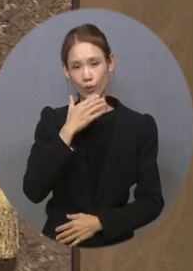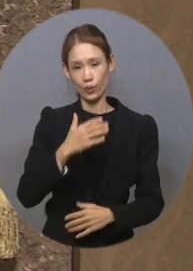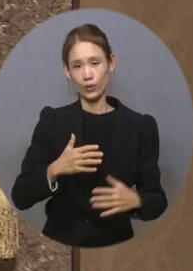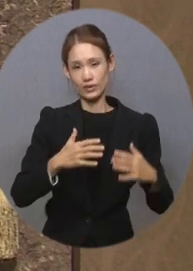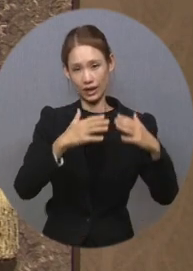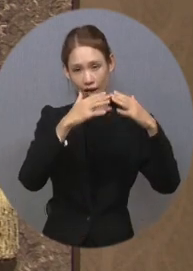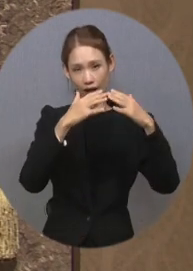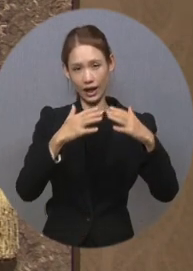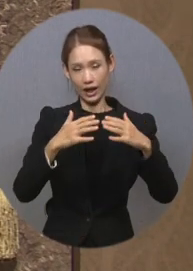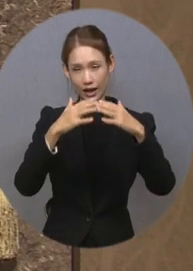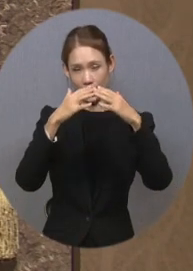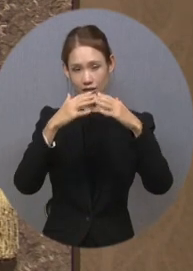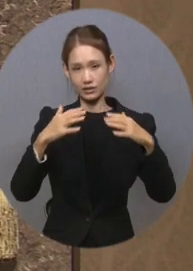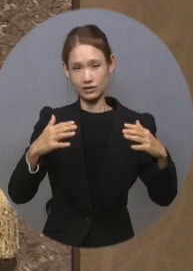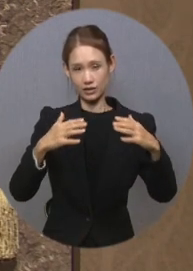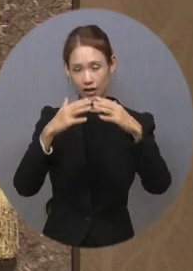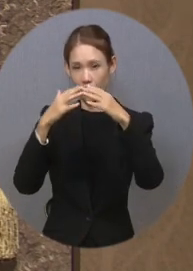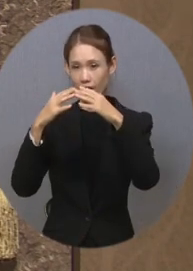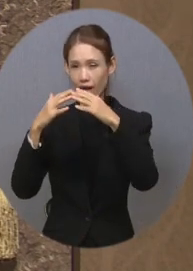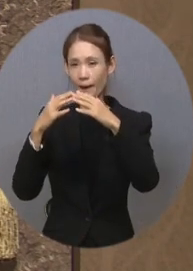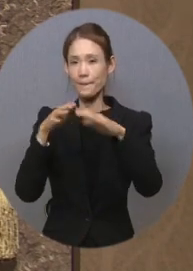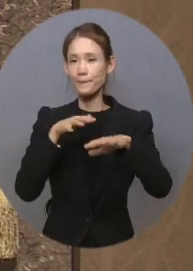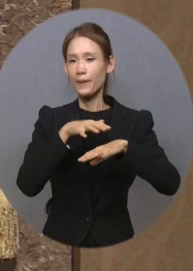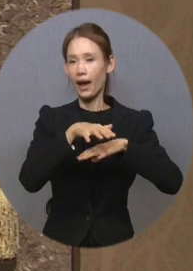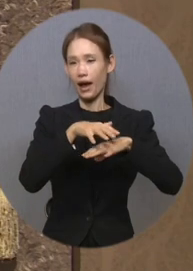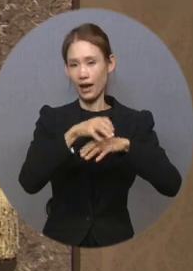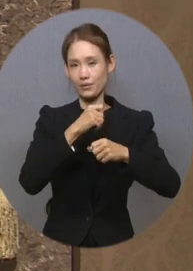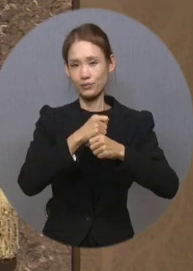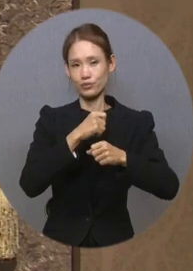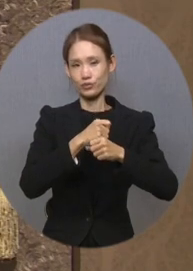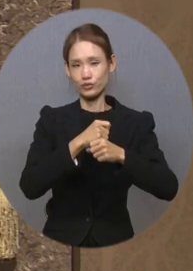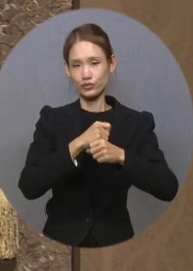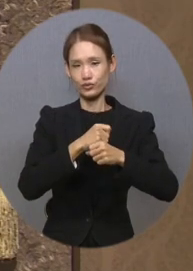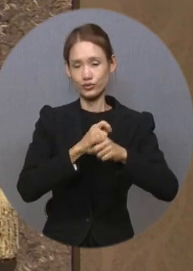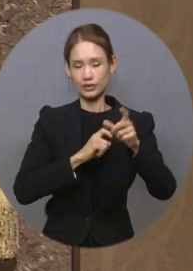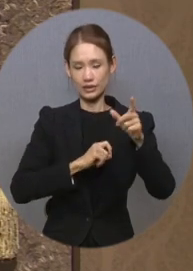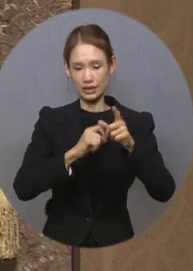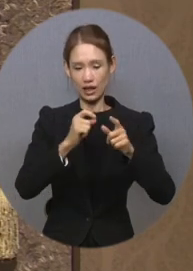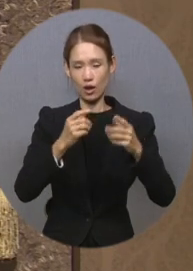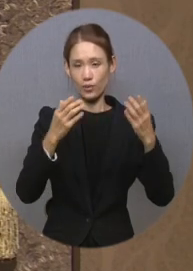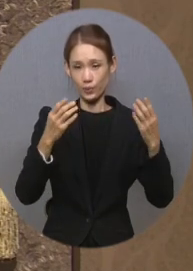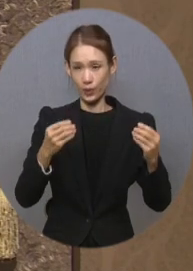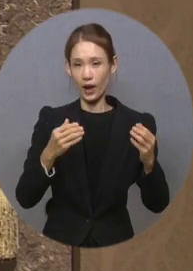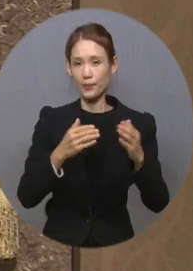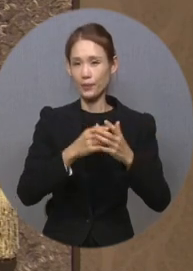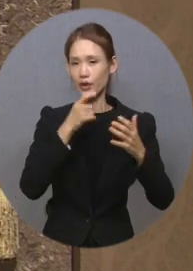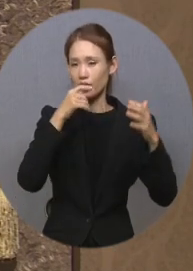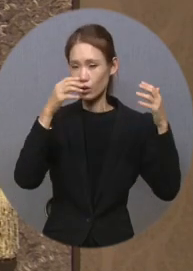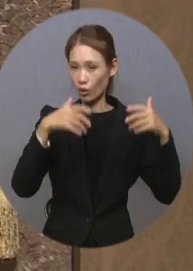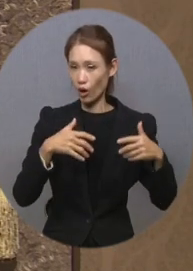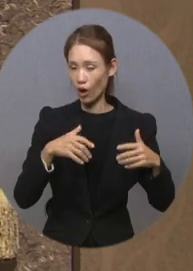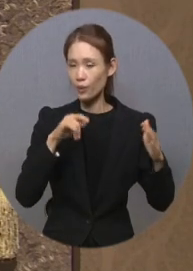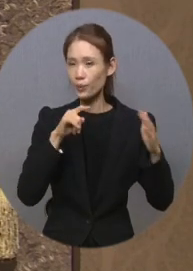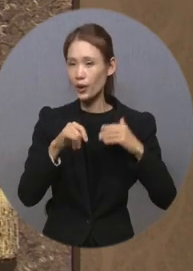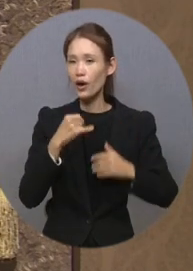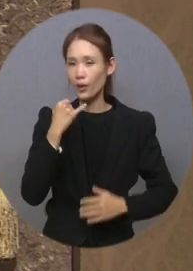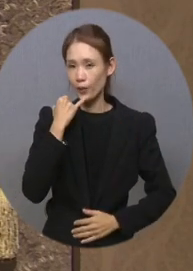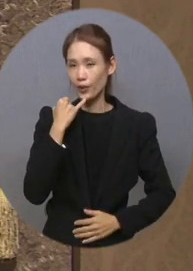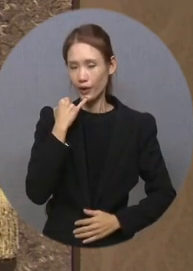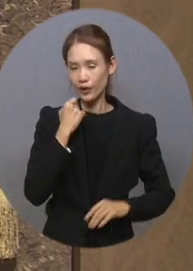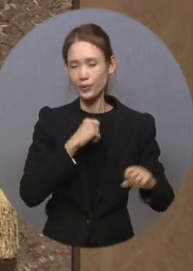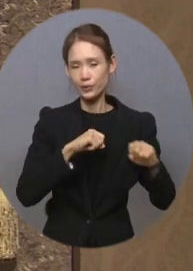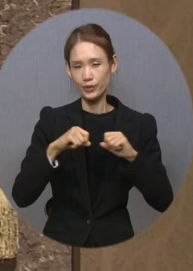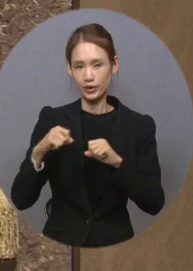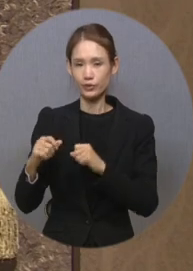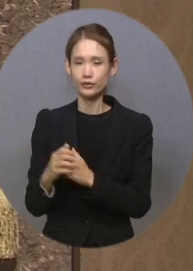막 예. 지붕을 씌우는 막 구조 형식으로 그걸 이제 거의 다 마쳤습니다. 그러니까 비가 오더라도 거기 가셔서 계속